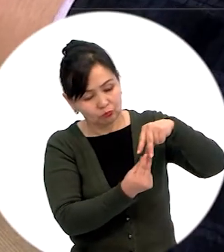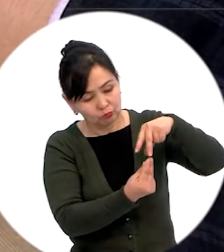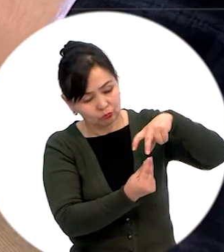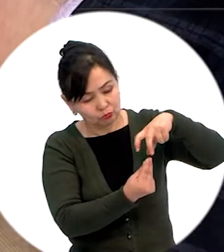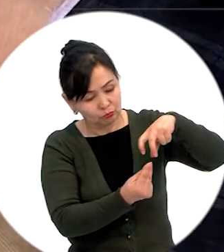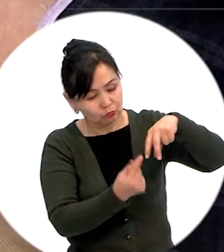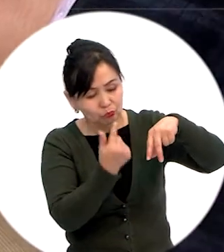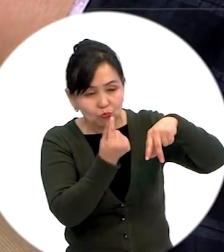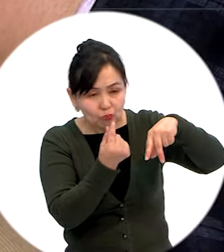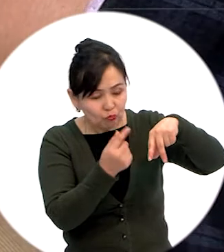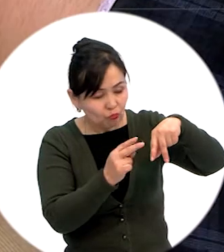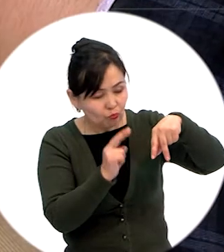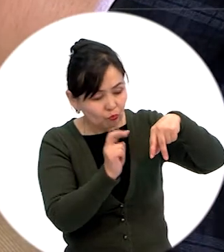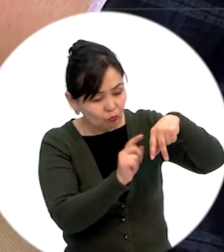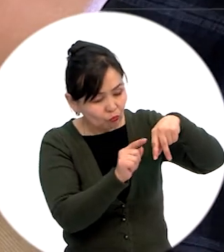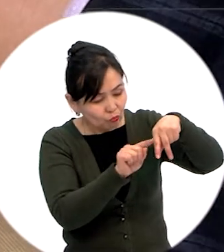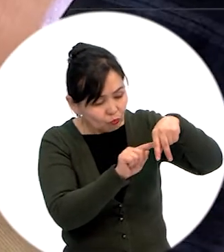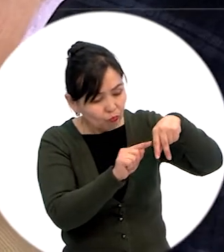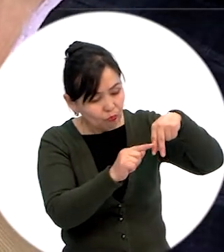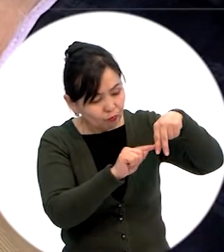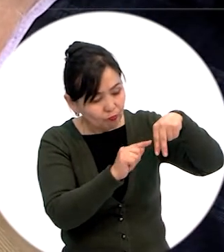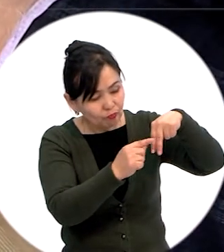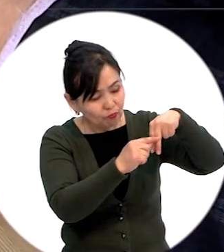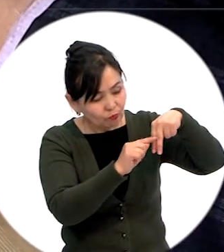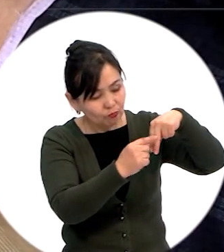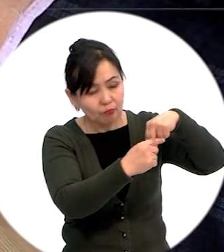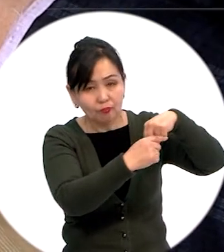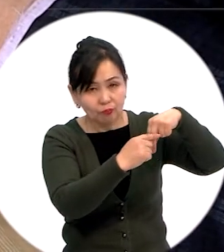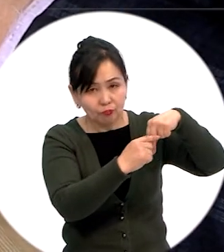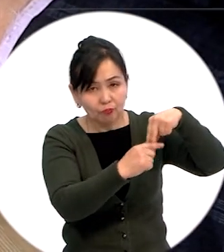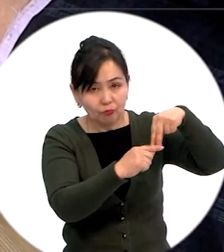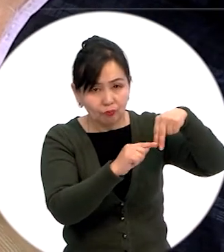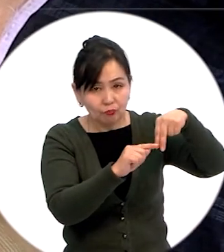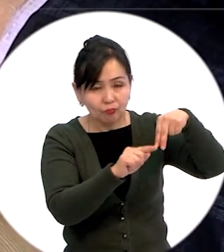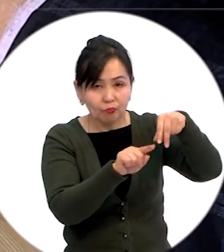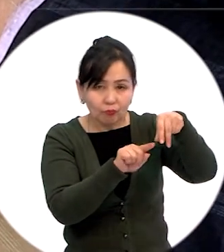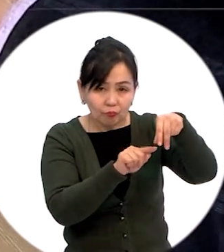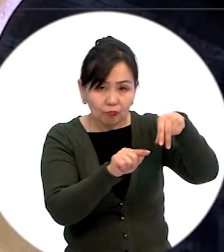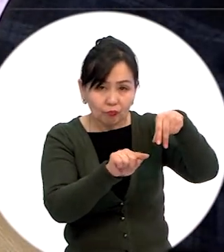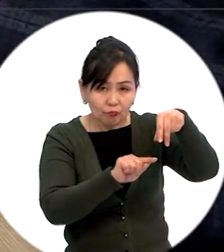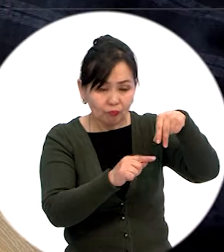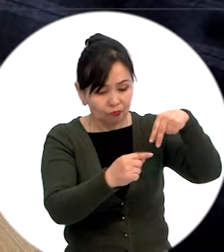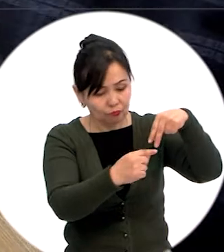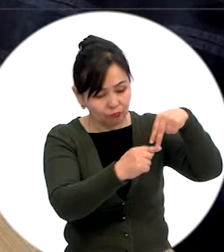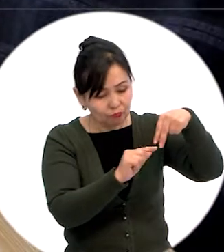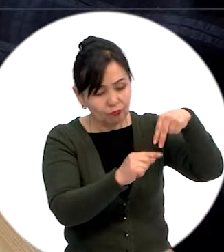байдаг. Ийм жижиг жижиг судалтай байдаг. За тэрийг бүгд ингээд утгаараа ингээд хийчихнэ.